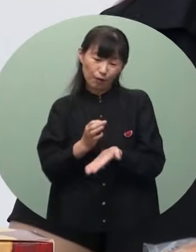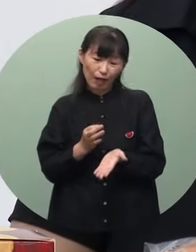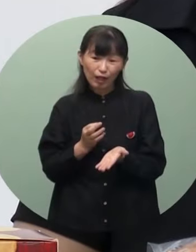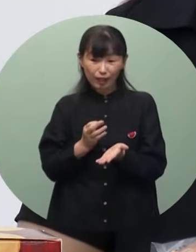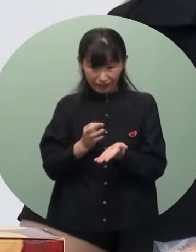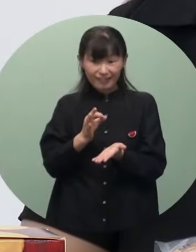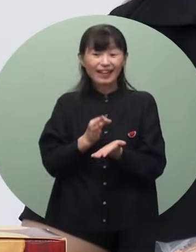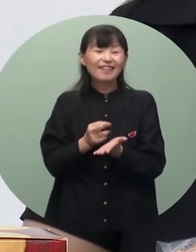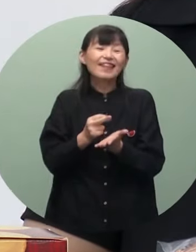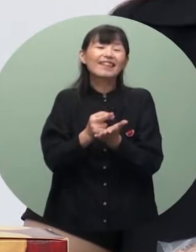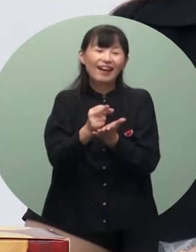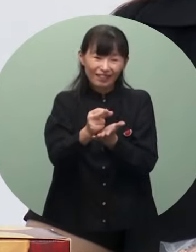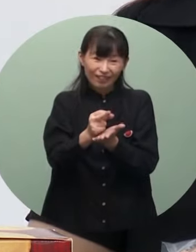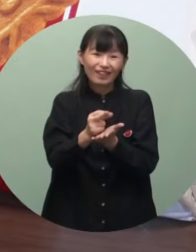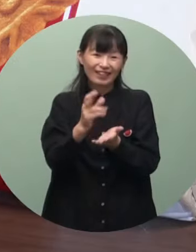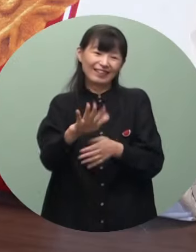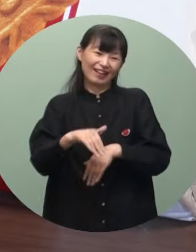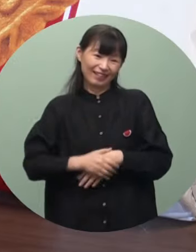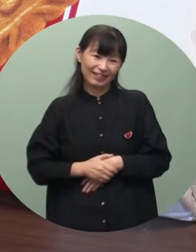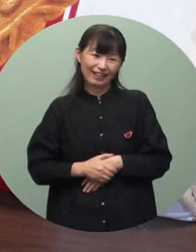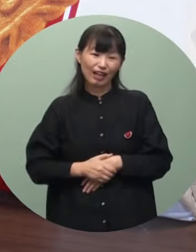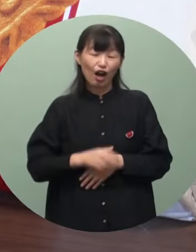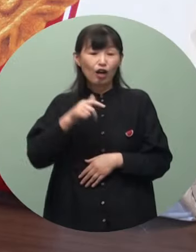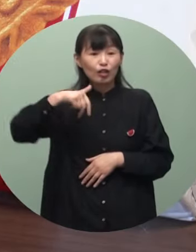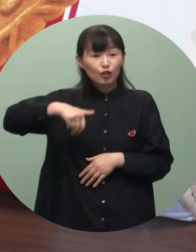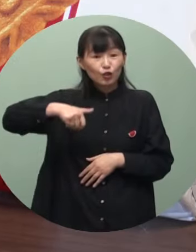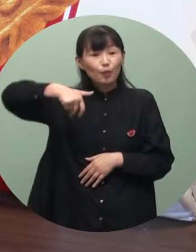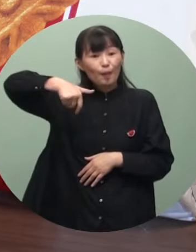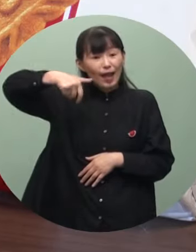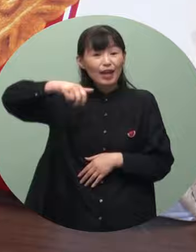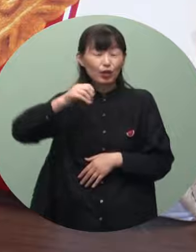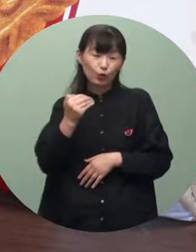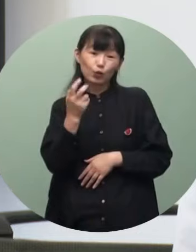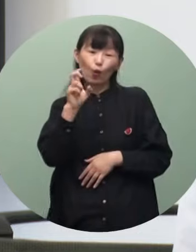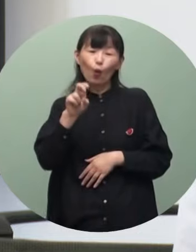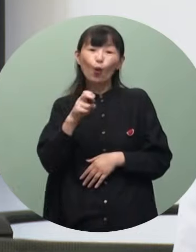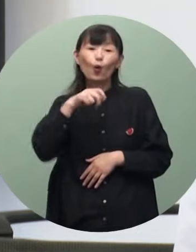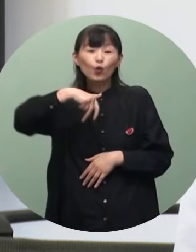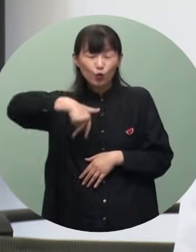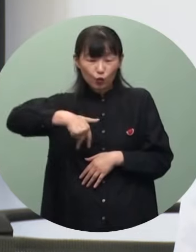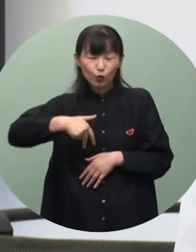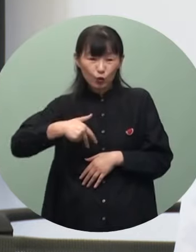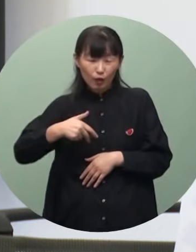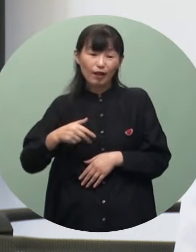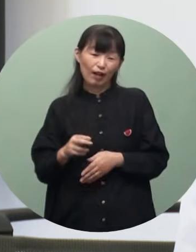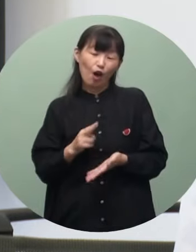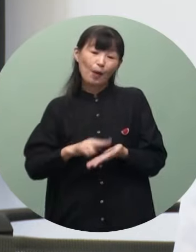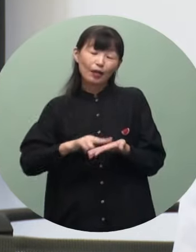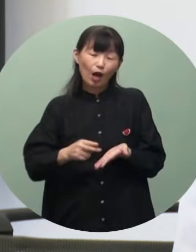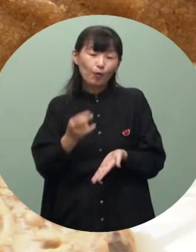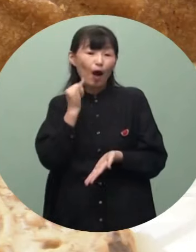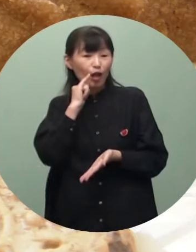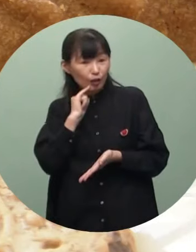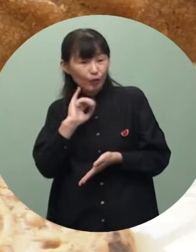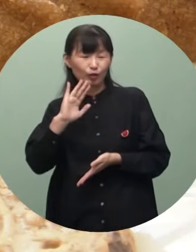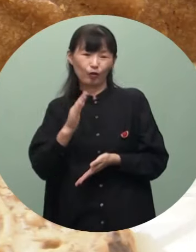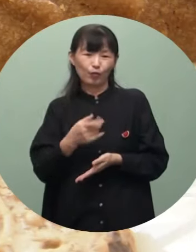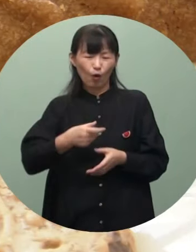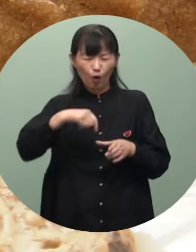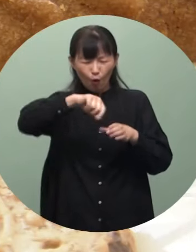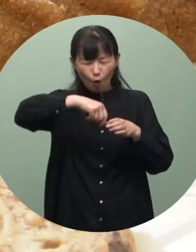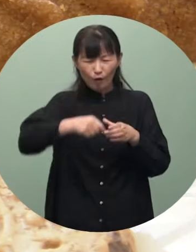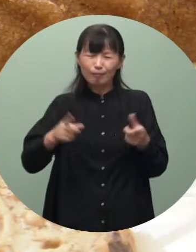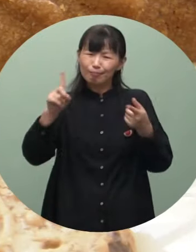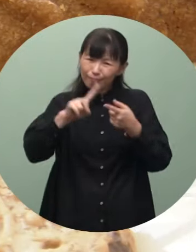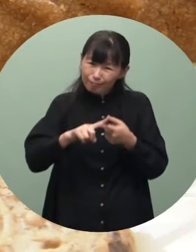食べられるデザートでした。 ロータスのスペクロースでございます。シナモンとバターの味がするんですけど、コーヒーを飲みながらこれ